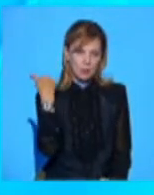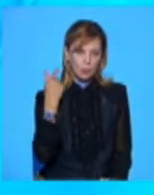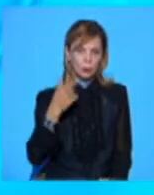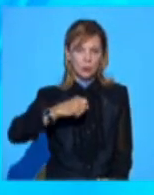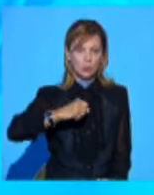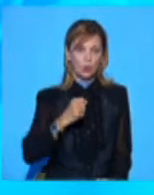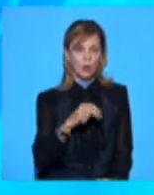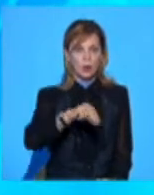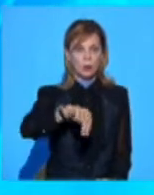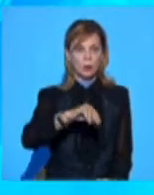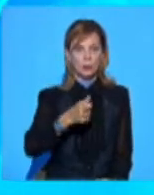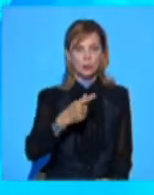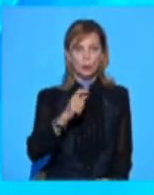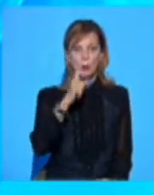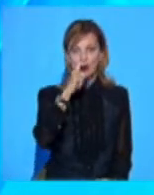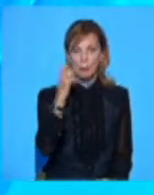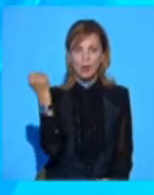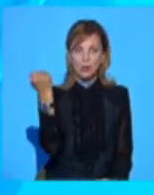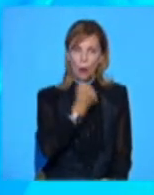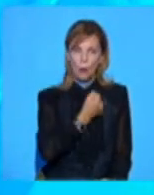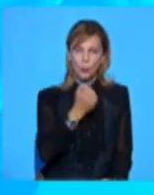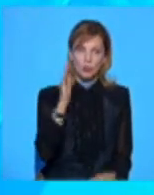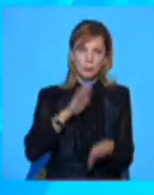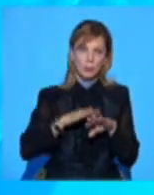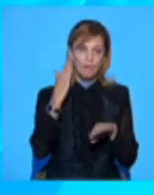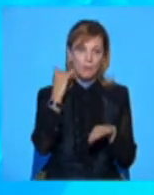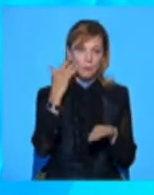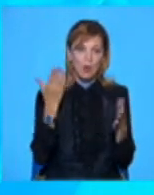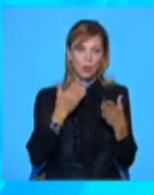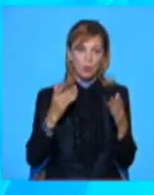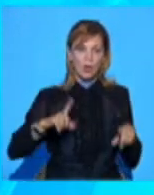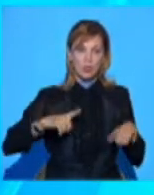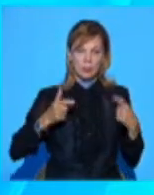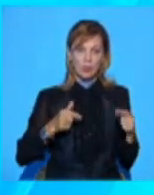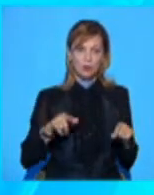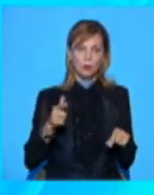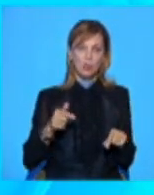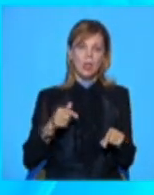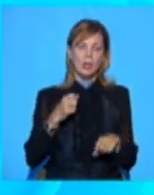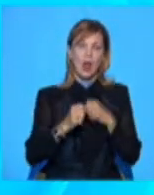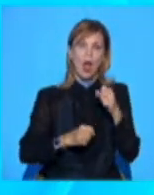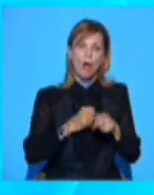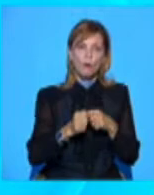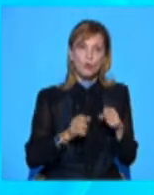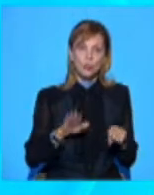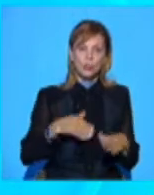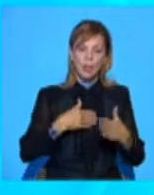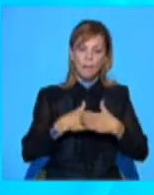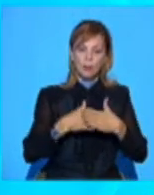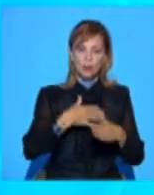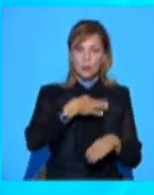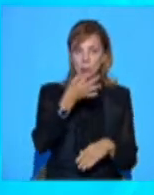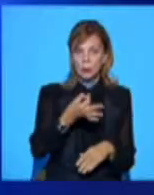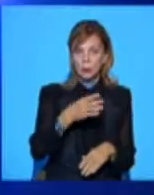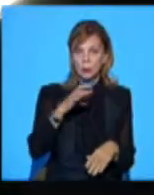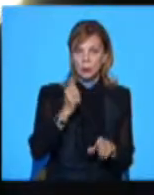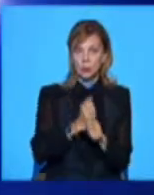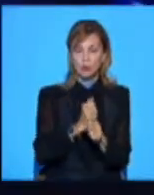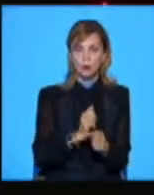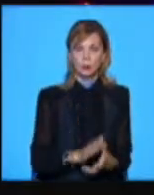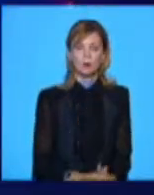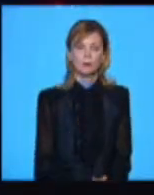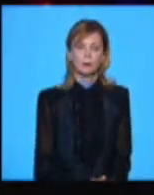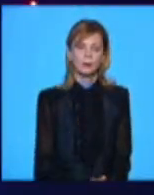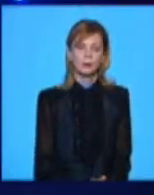din județul Argeș. Un bărbat a omorât-o pe femeia cu care trăia, apoi a dat fuga la vecini să le spună ce a făcut.